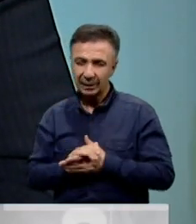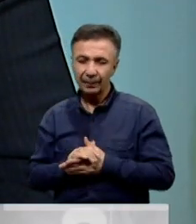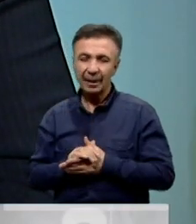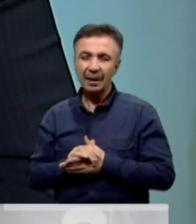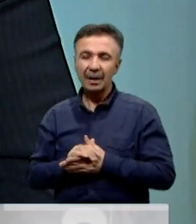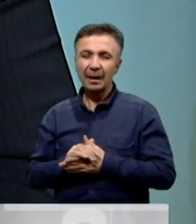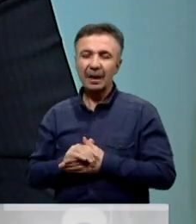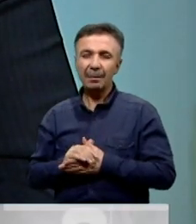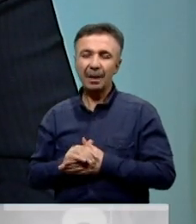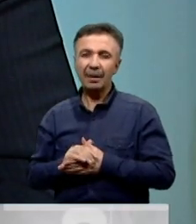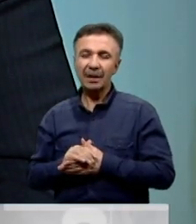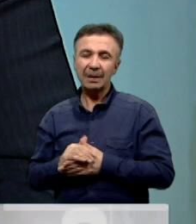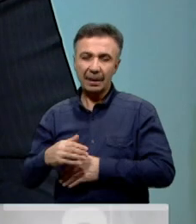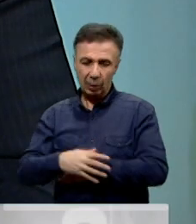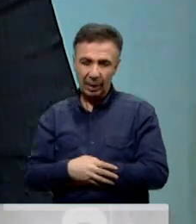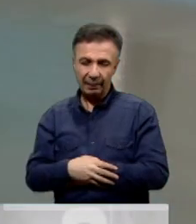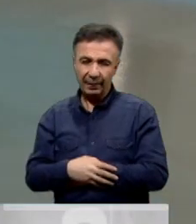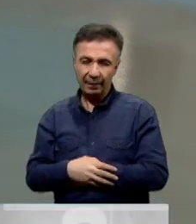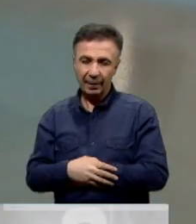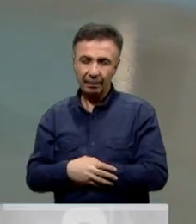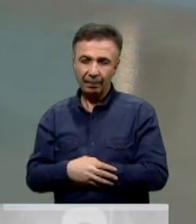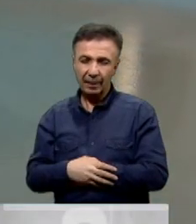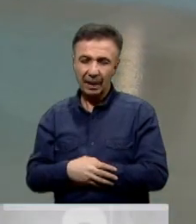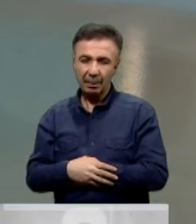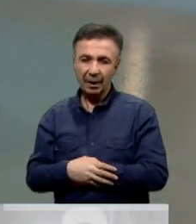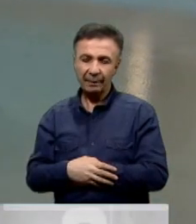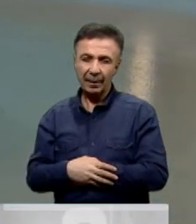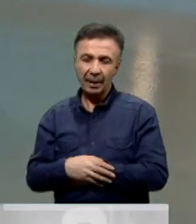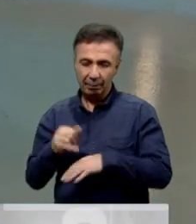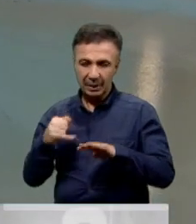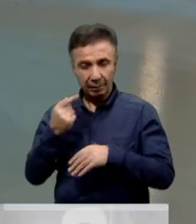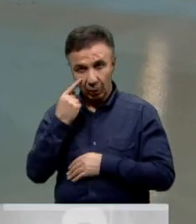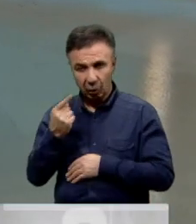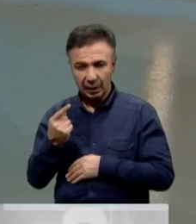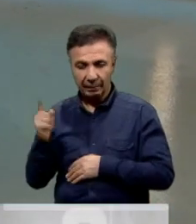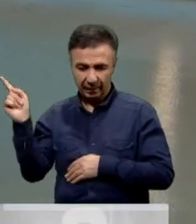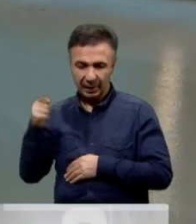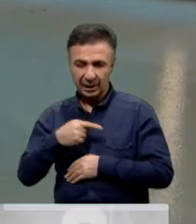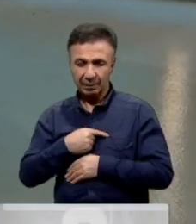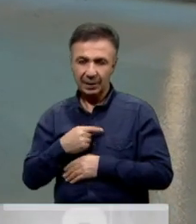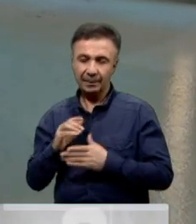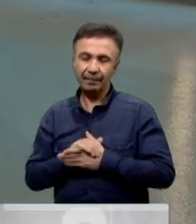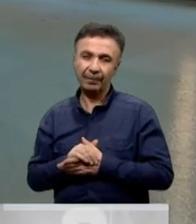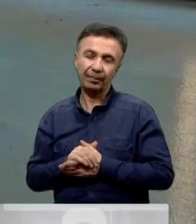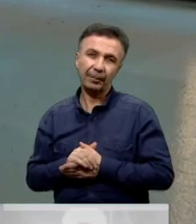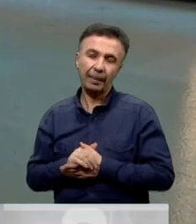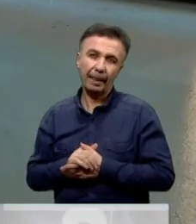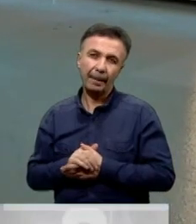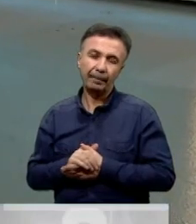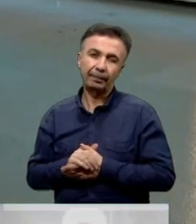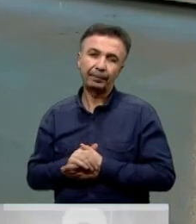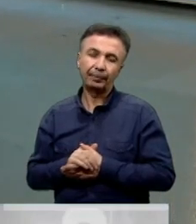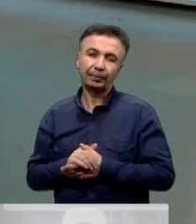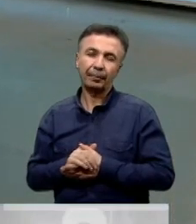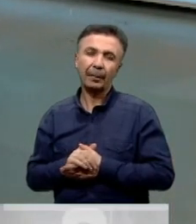Muhammed'e göre ise vaciptir yani görüyoruz ki En azından tadili erkan vaciptir ve